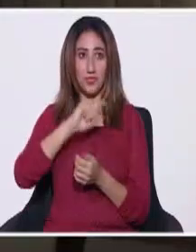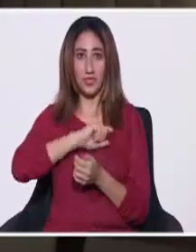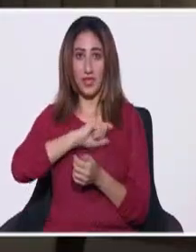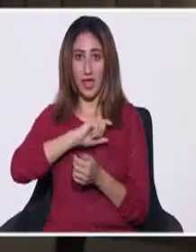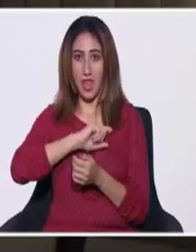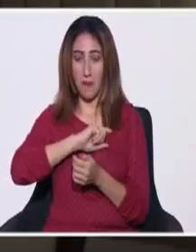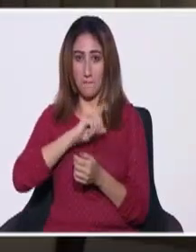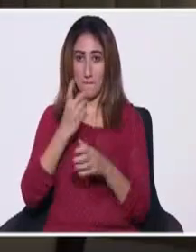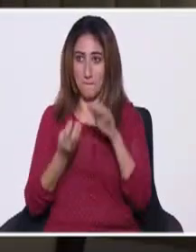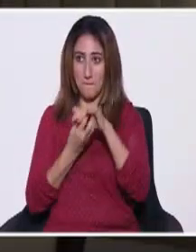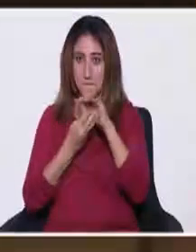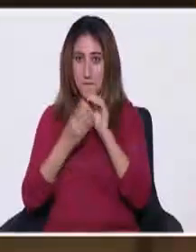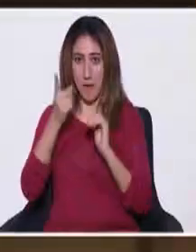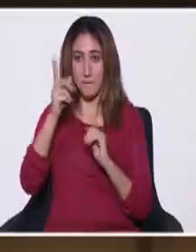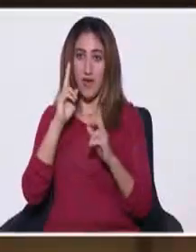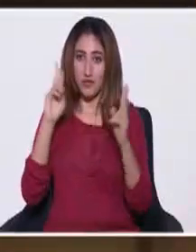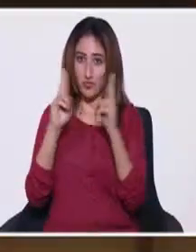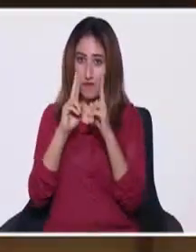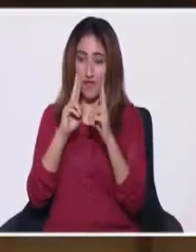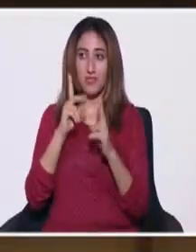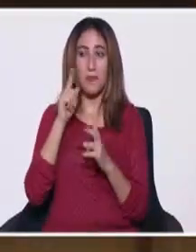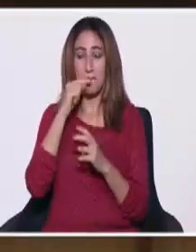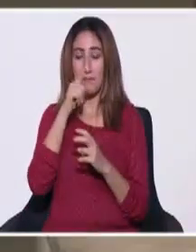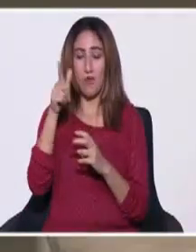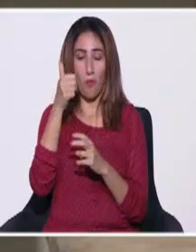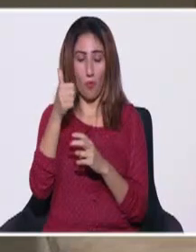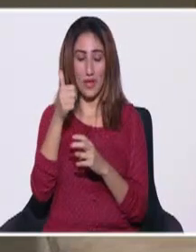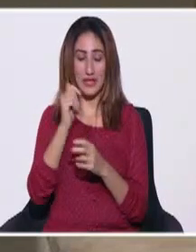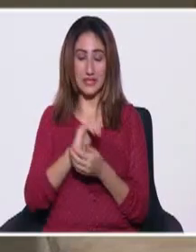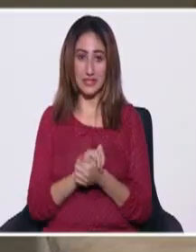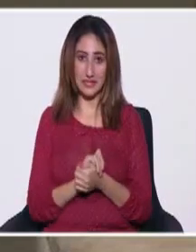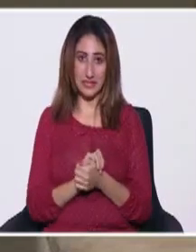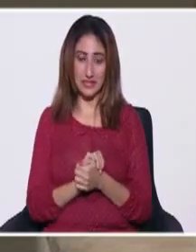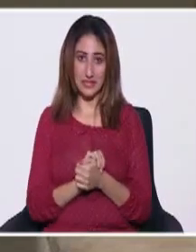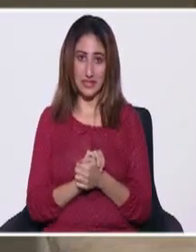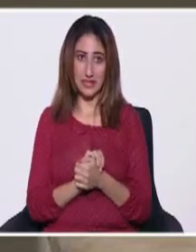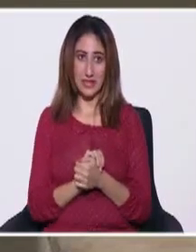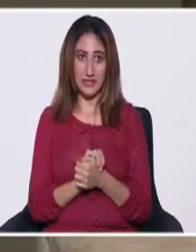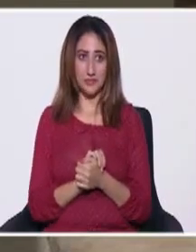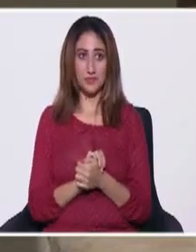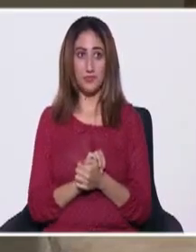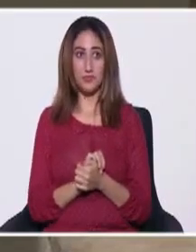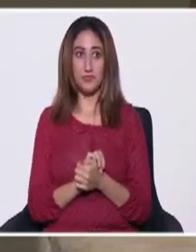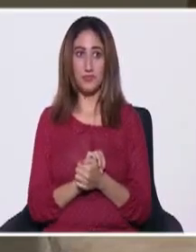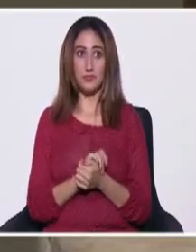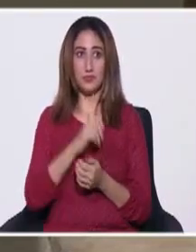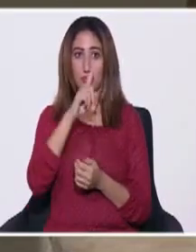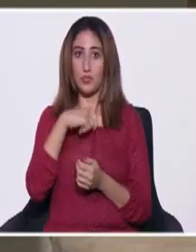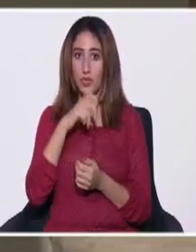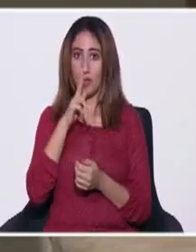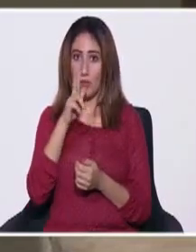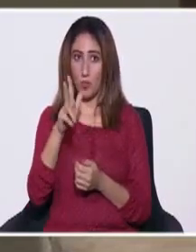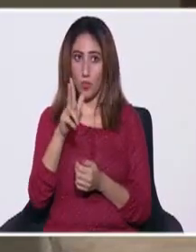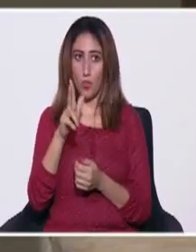ده شرف لينا. هي جميلة ومتميزة ما شاء الله. الله يخليك. هو أنا بقول لأي واحد